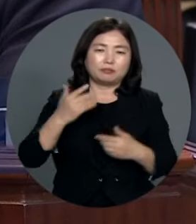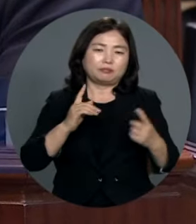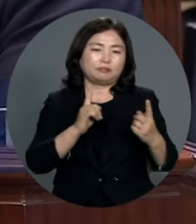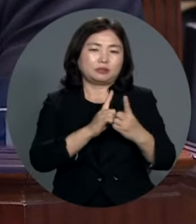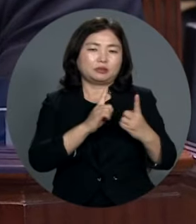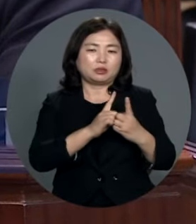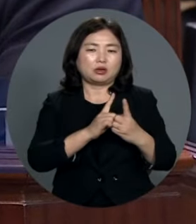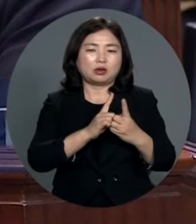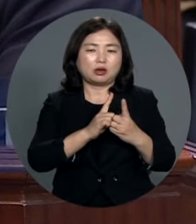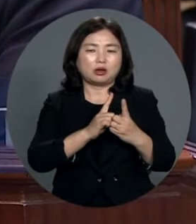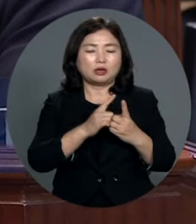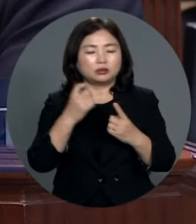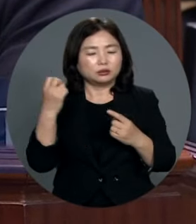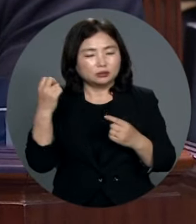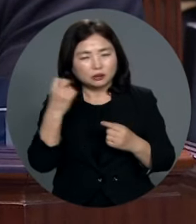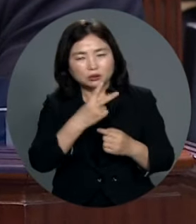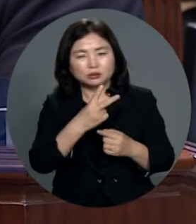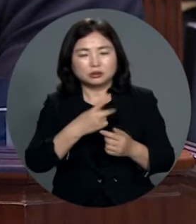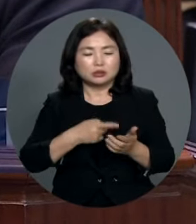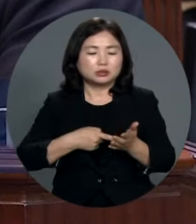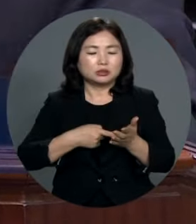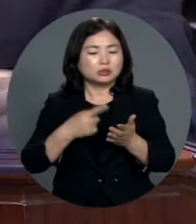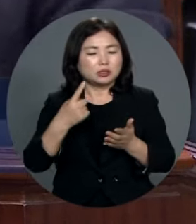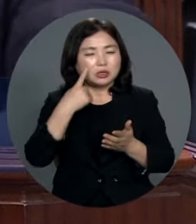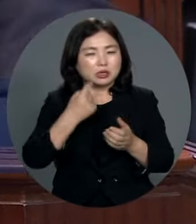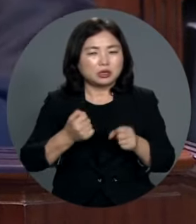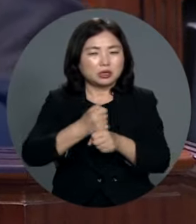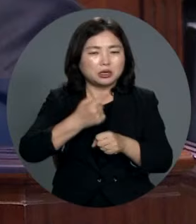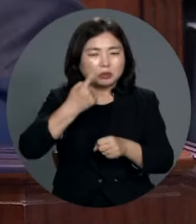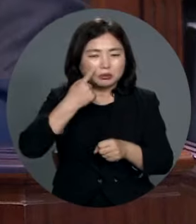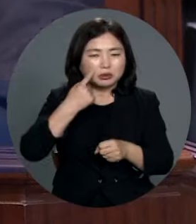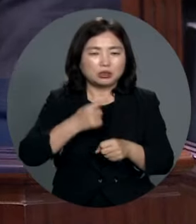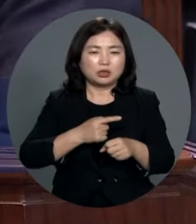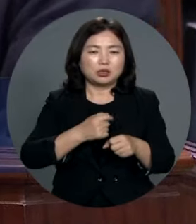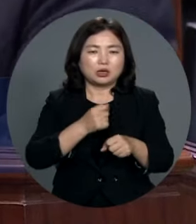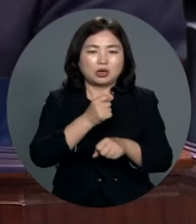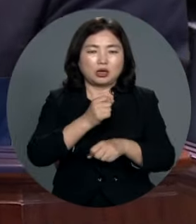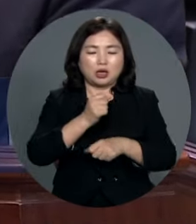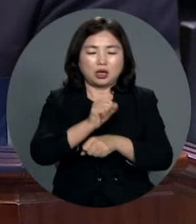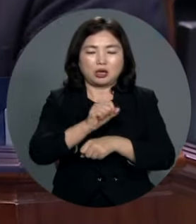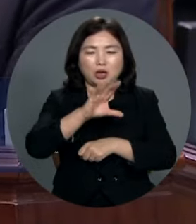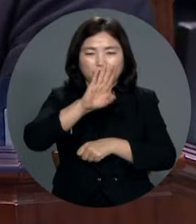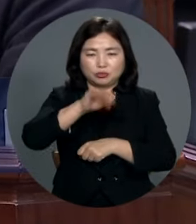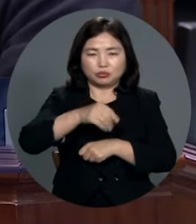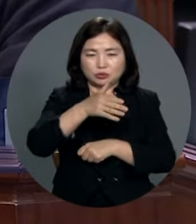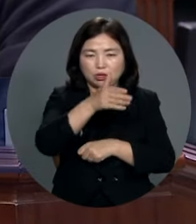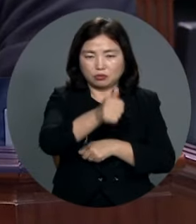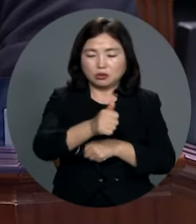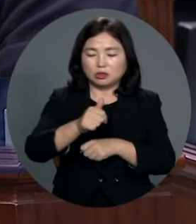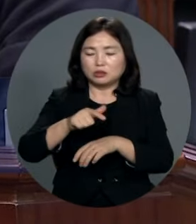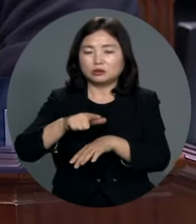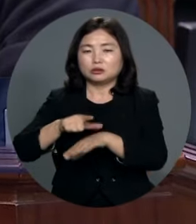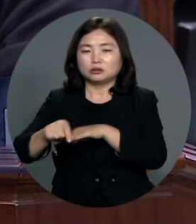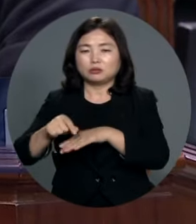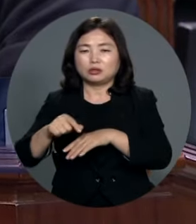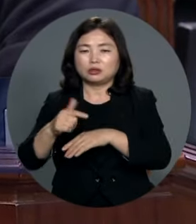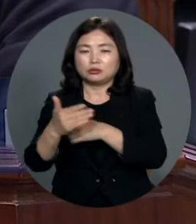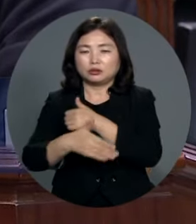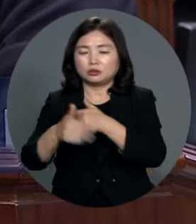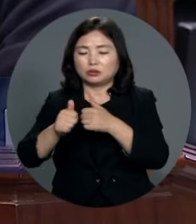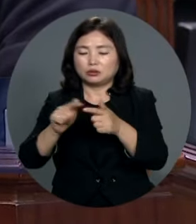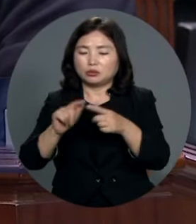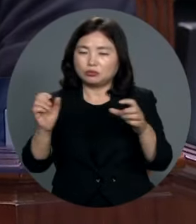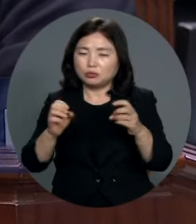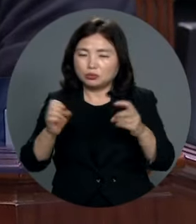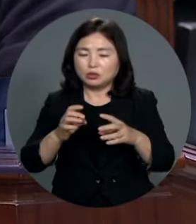만나서 어 최대한 추진을 해보자 지방시대 원장한테 제가 행안부 장관하고 중재를 좀 해서 새로운